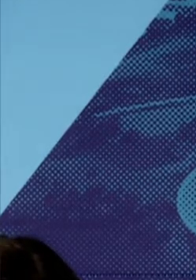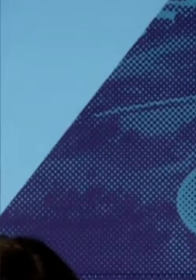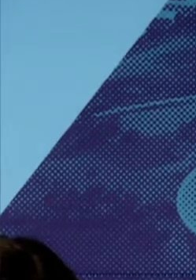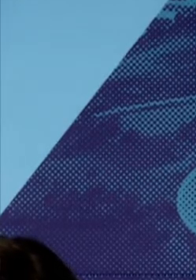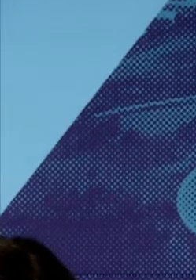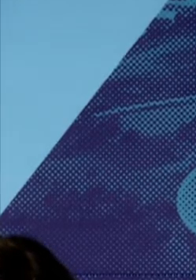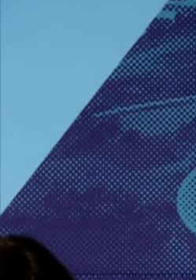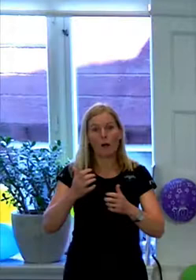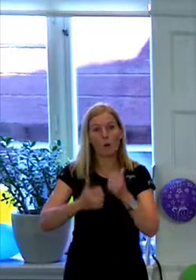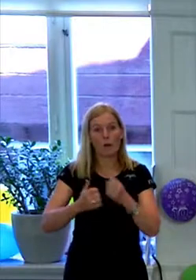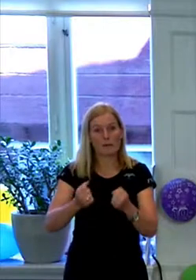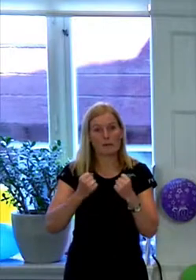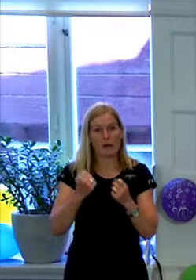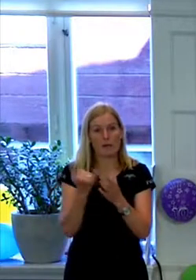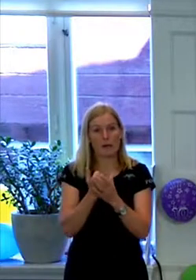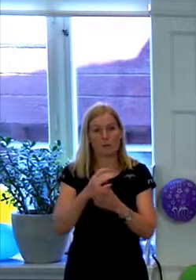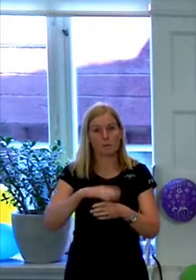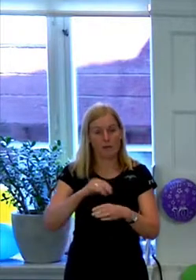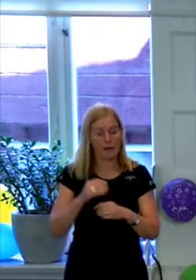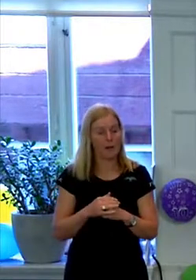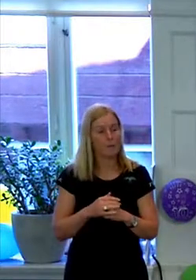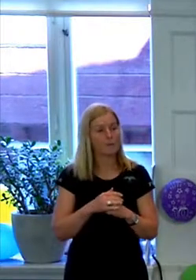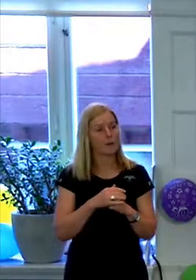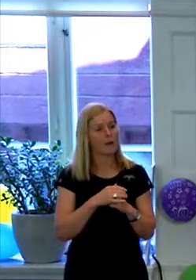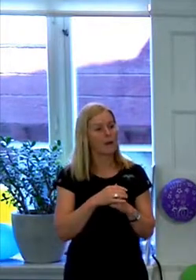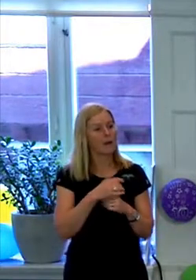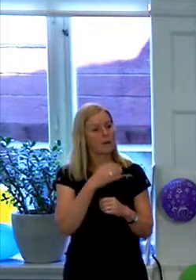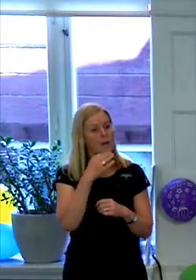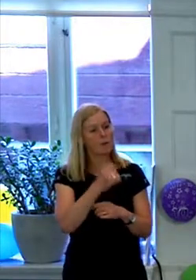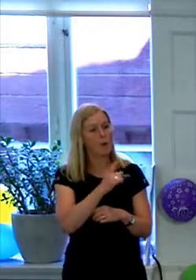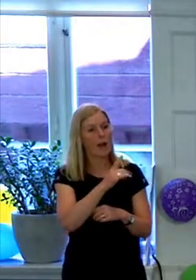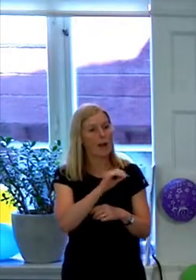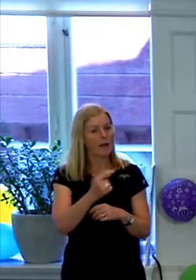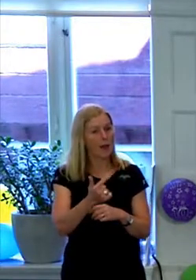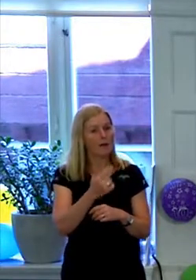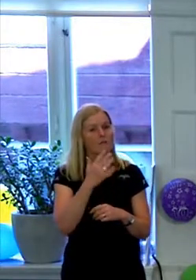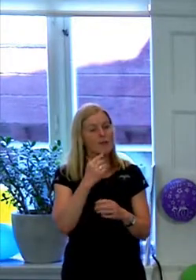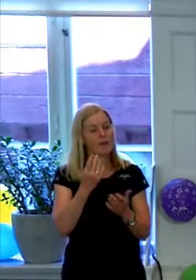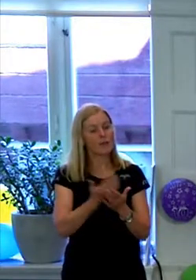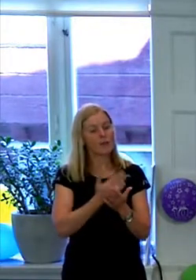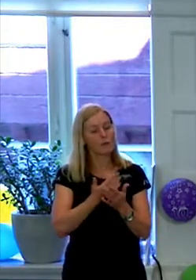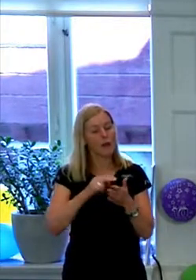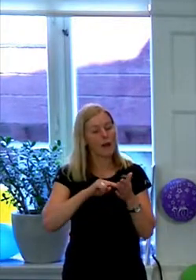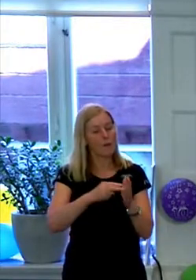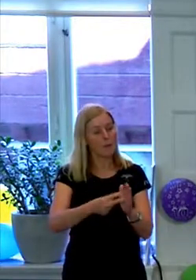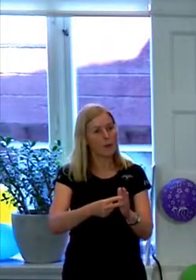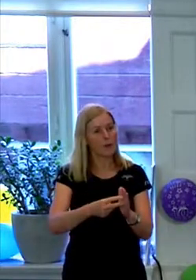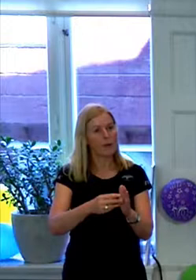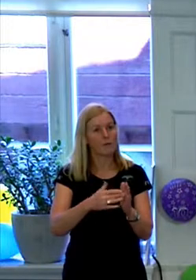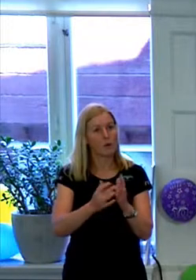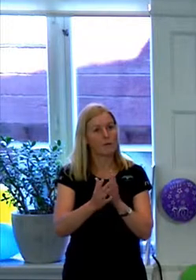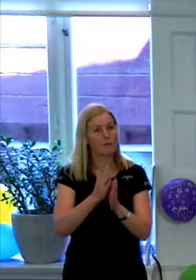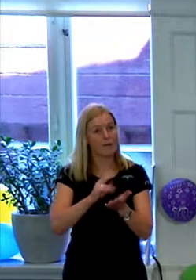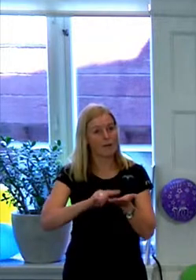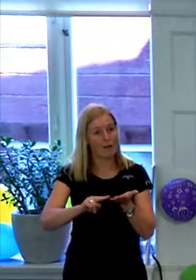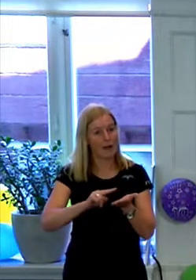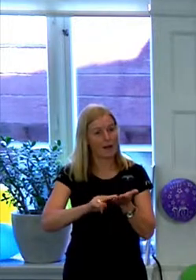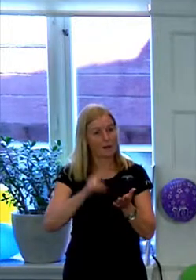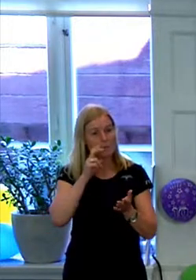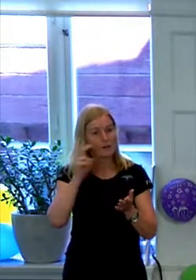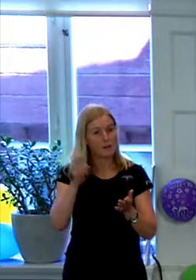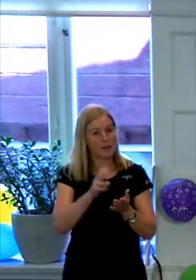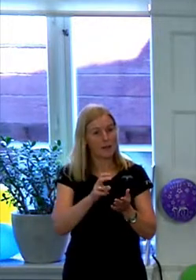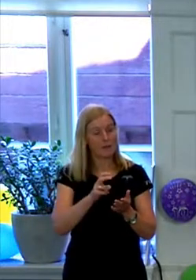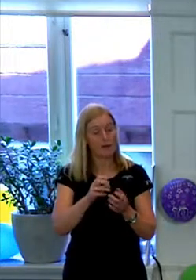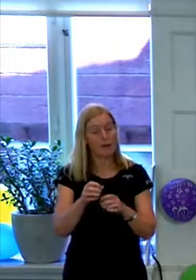för Sverige. Tack så mycket Per. Lennart, vilka nationella planer utifrån Trafikverkets perspektiv är Lund berörd